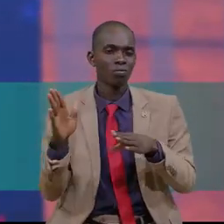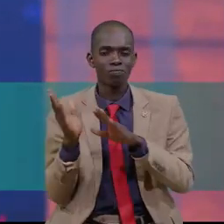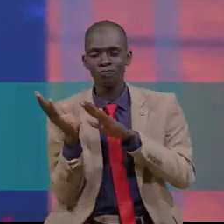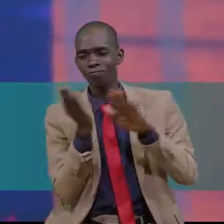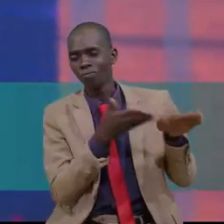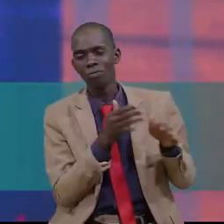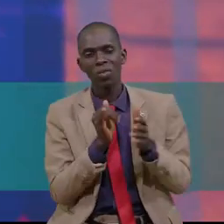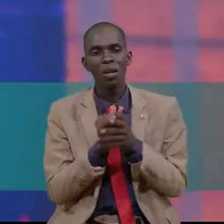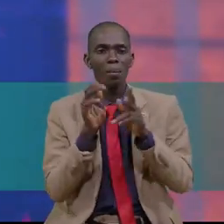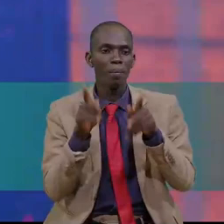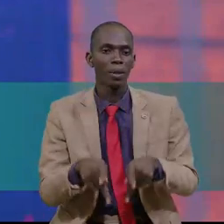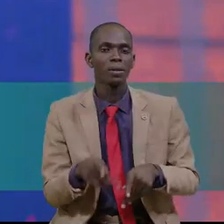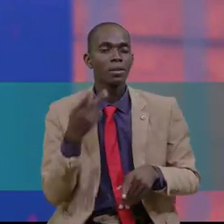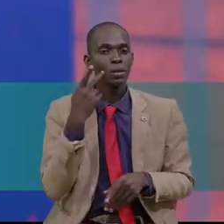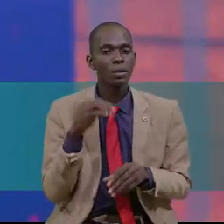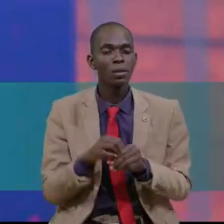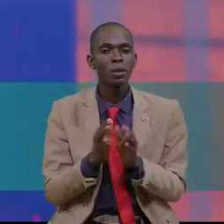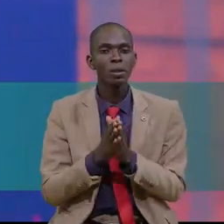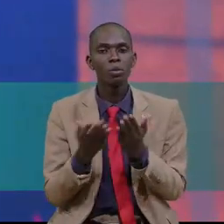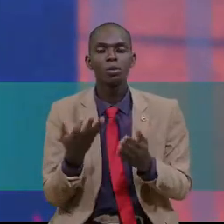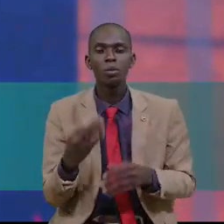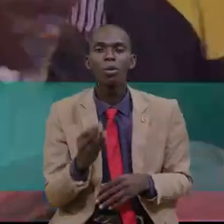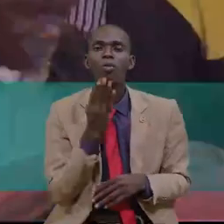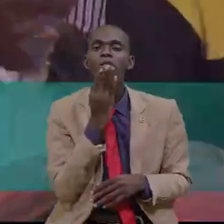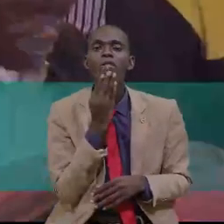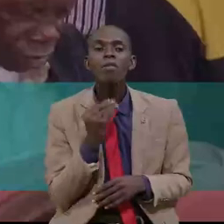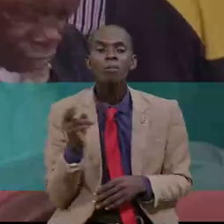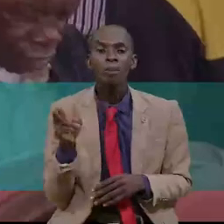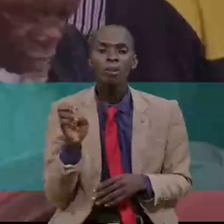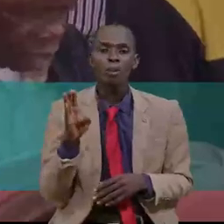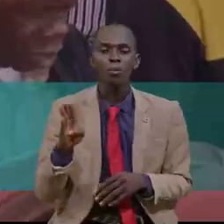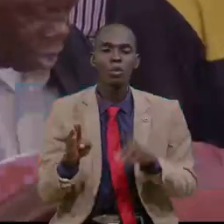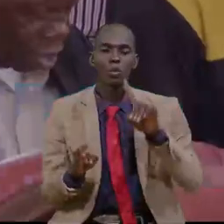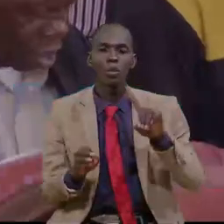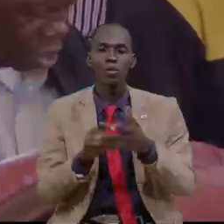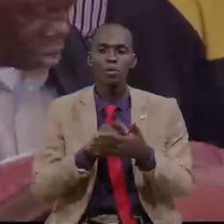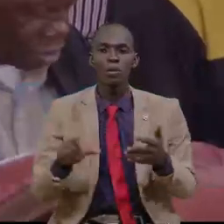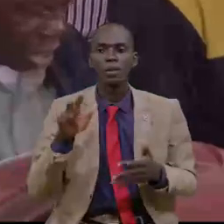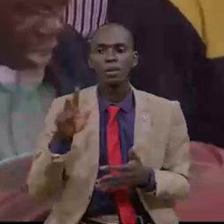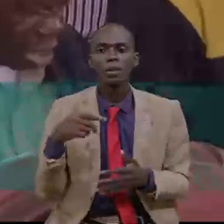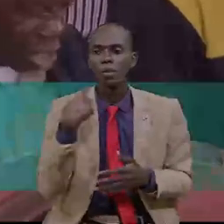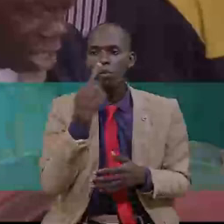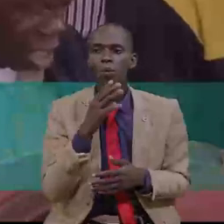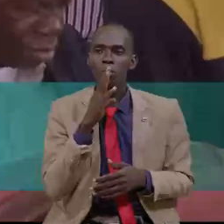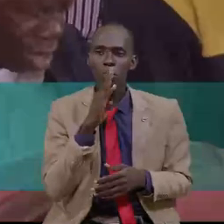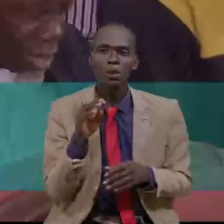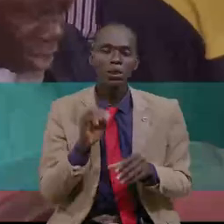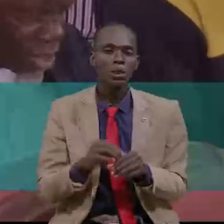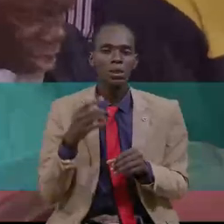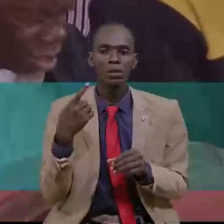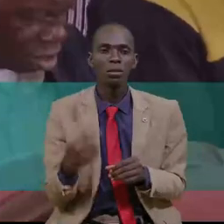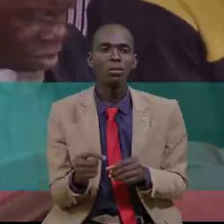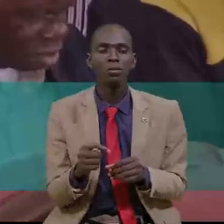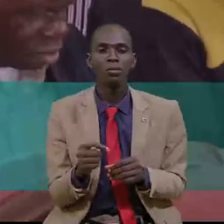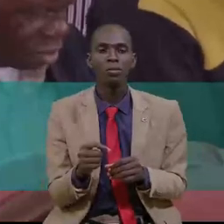telle personne. Il nous dit en Hébreux au chapitre 1, verset 3, « Et qui, étant le